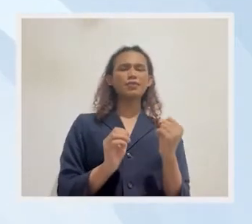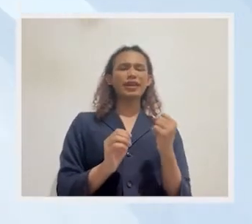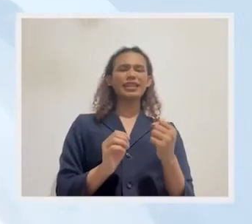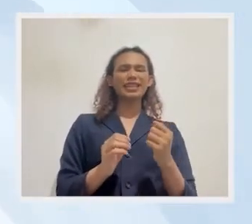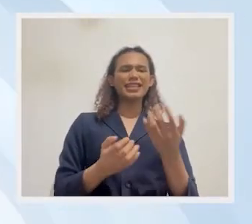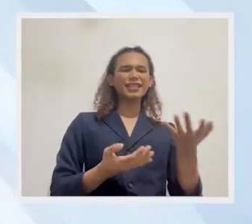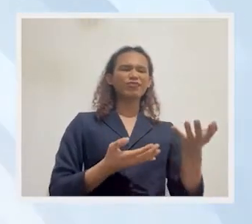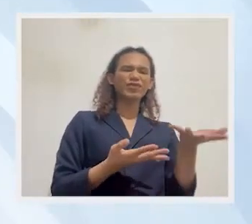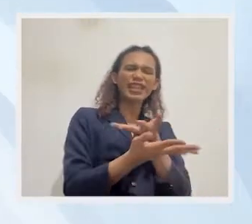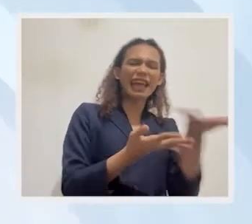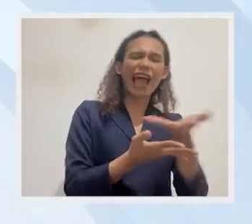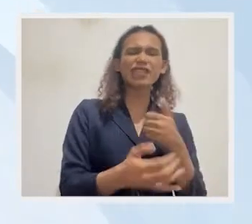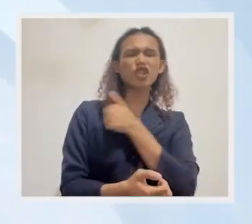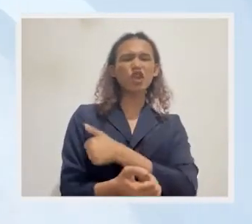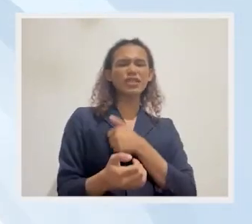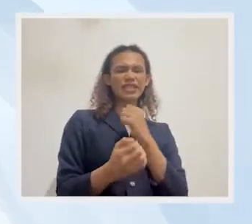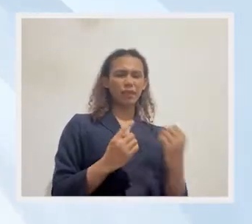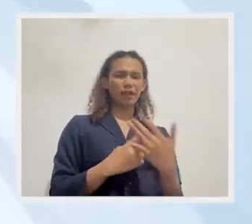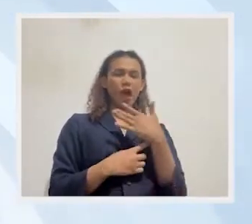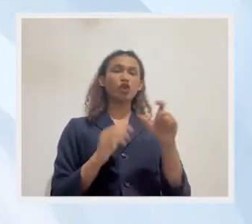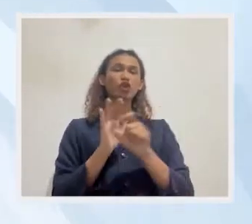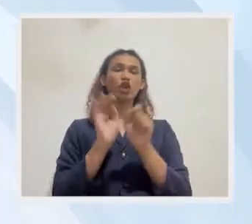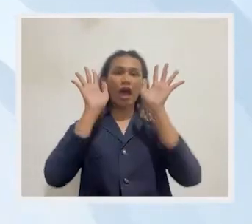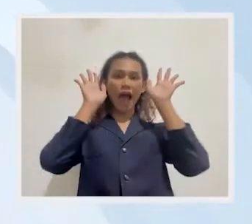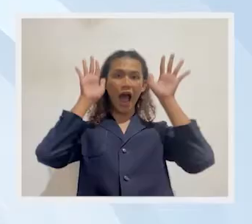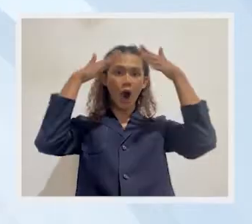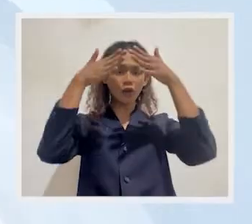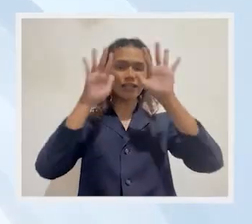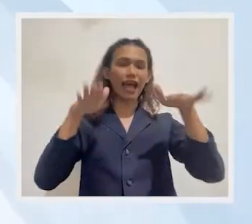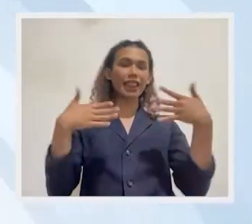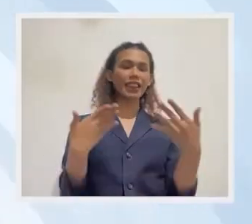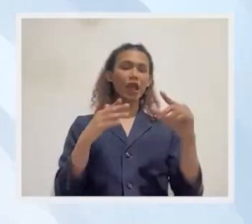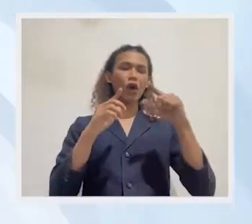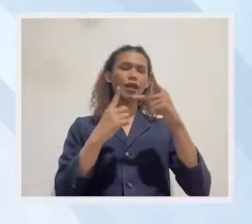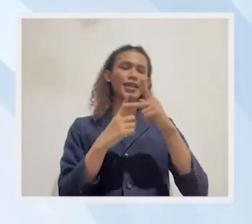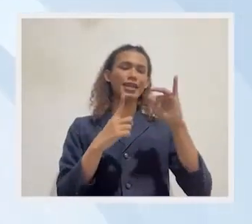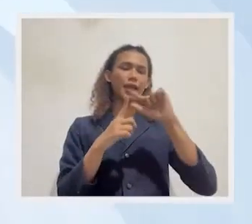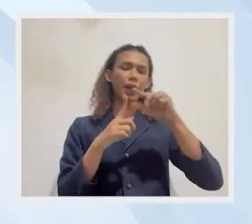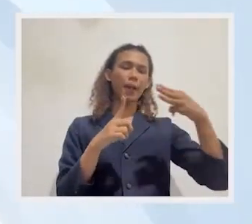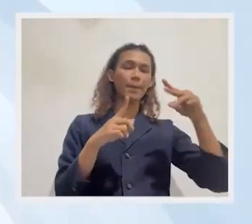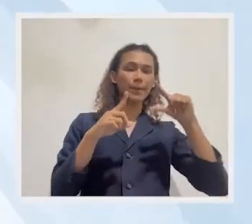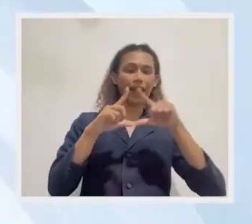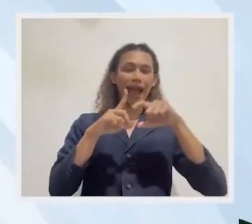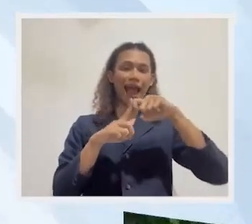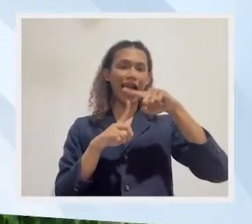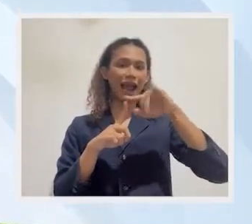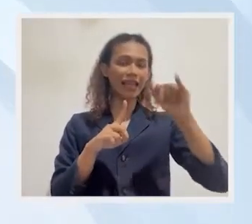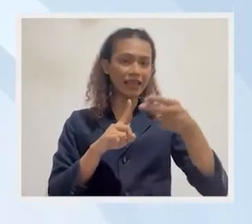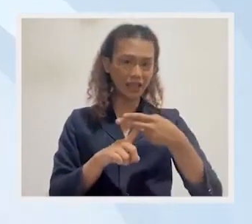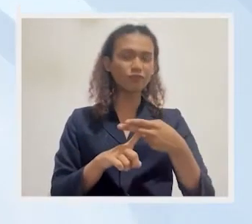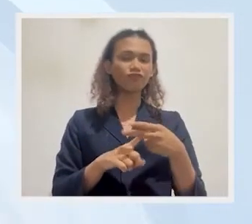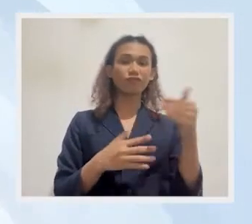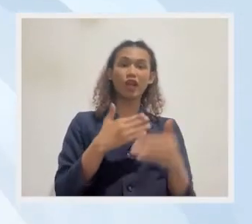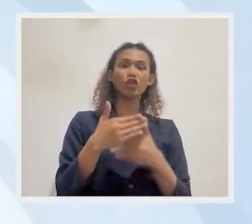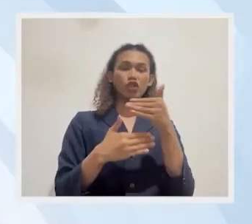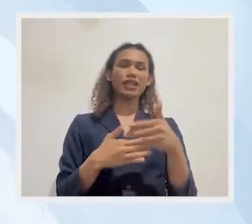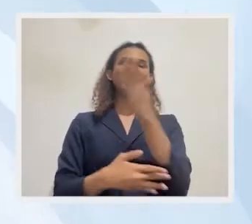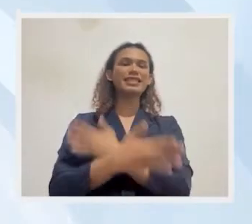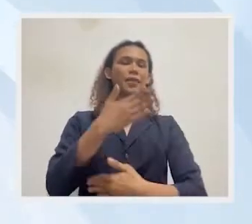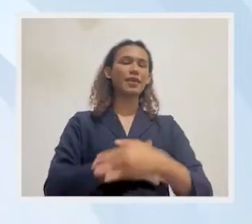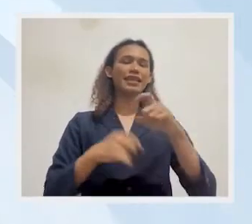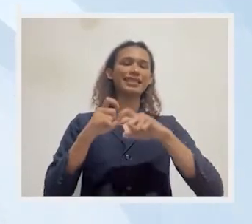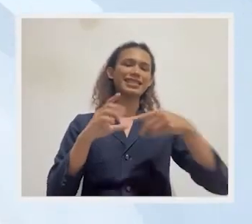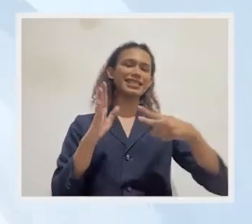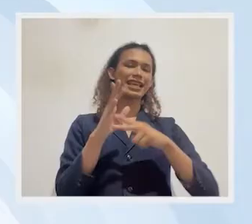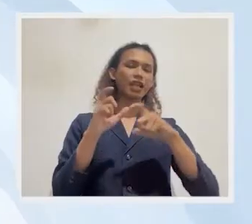kemampuan interaksi sosial diantaranya autis dan hiperaktif. Disabilitas sensorik adalah individu yang mengalami